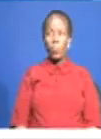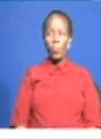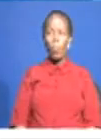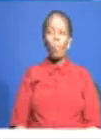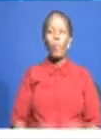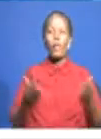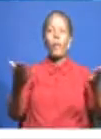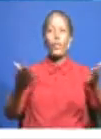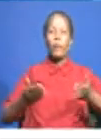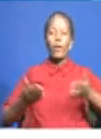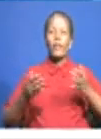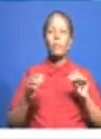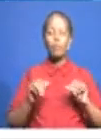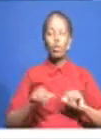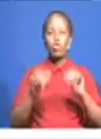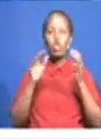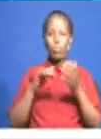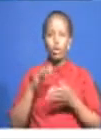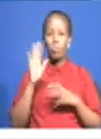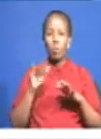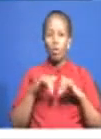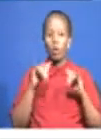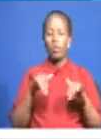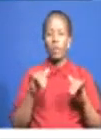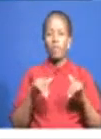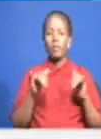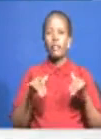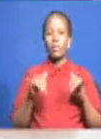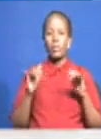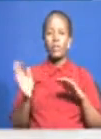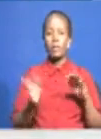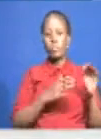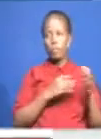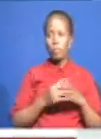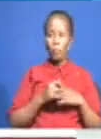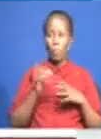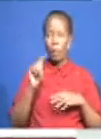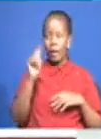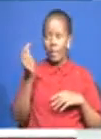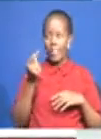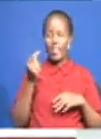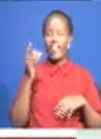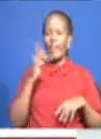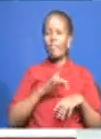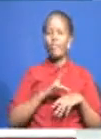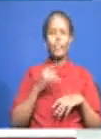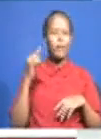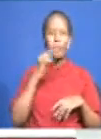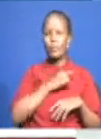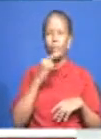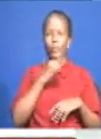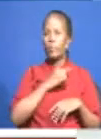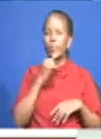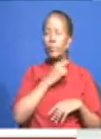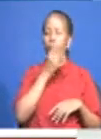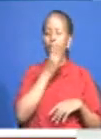Karibu mtazamaji, tuendelee na taarifa hizi za darubini ya Channel 1. Kenya inashuhudia hali mbaya zaidi ya ukame kuwahi kushuhudiwa katika